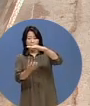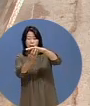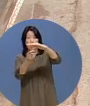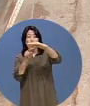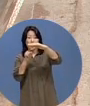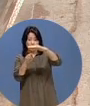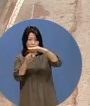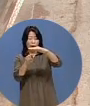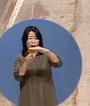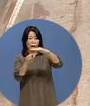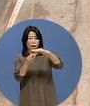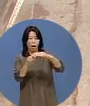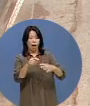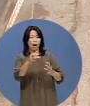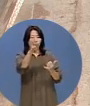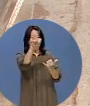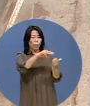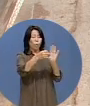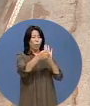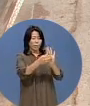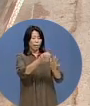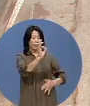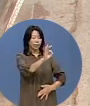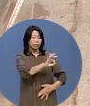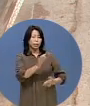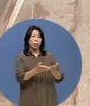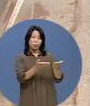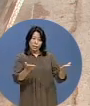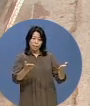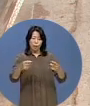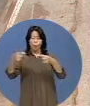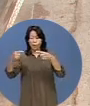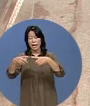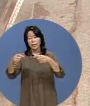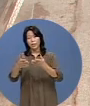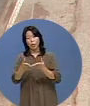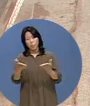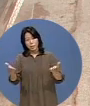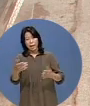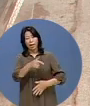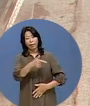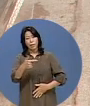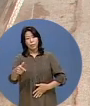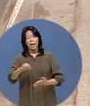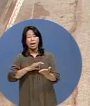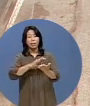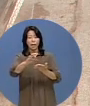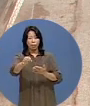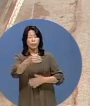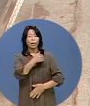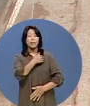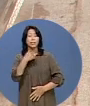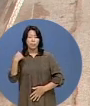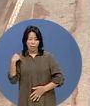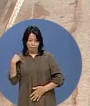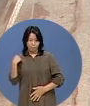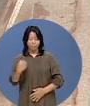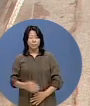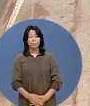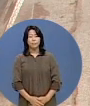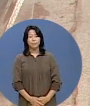災警報器は防災設備取扱店や電気器具販売店、ホームセンターなどで購入でき